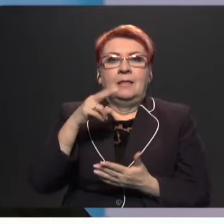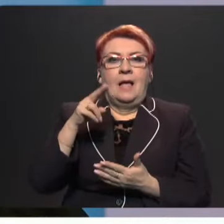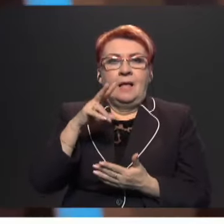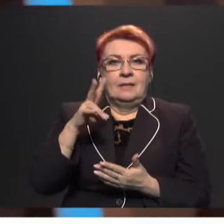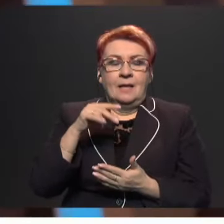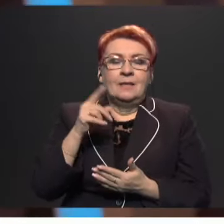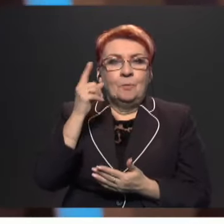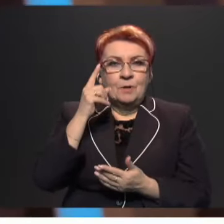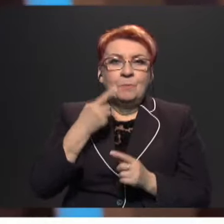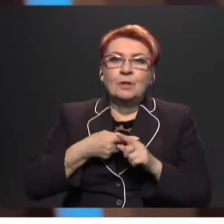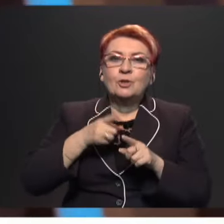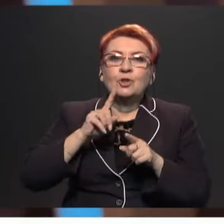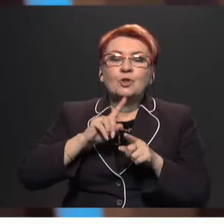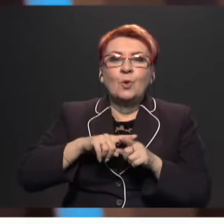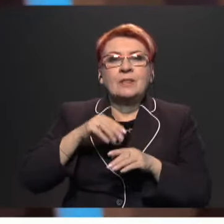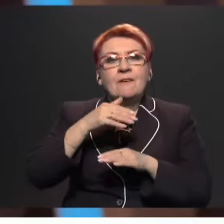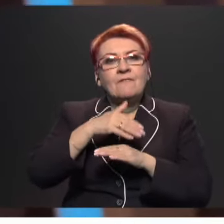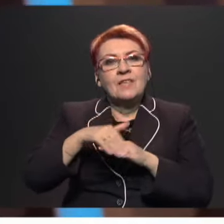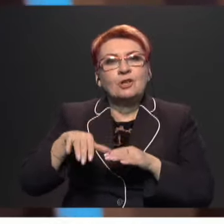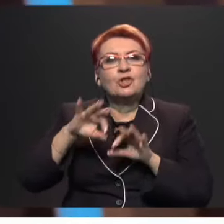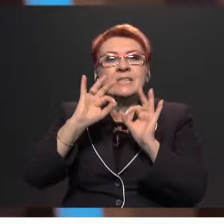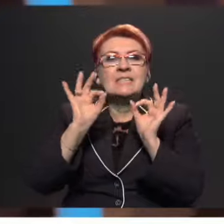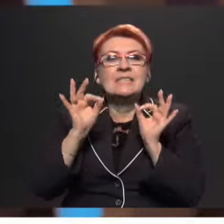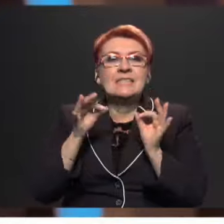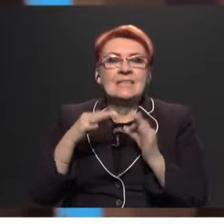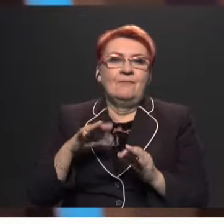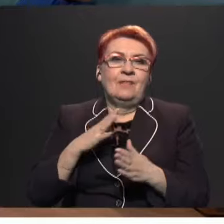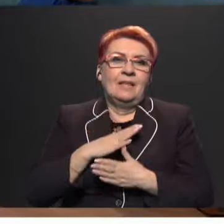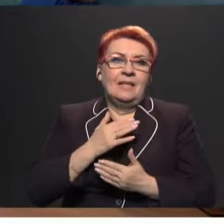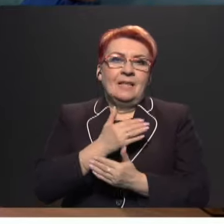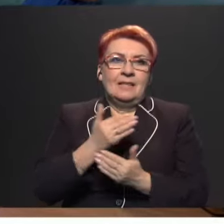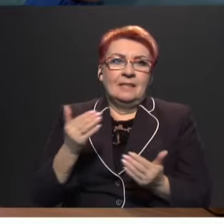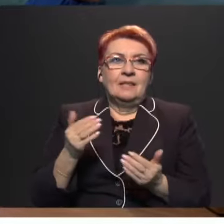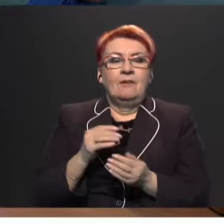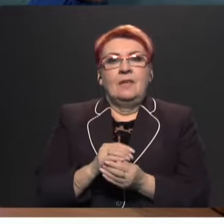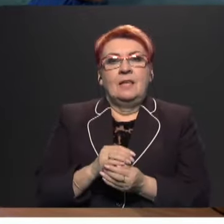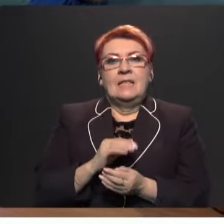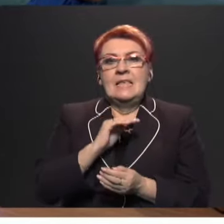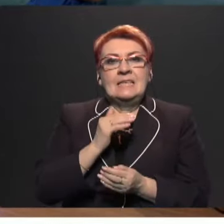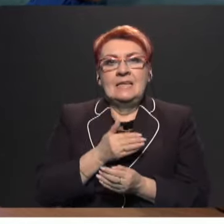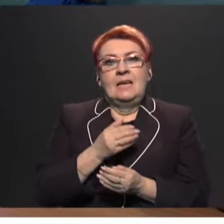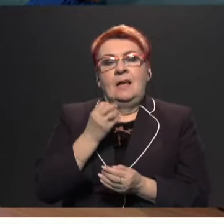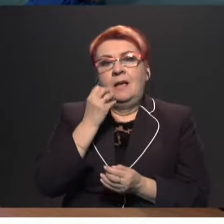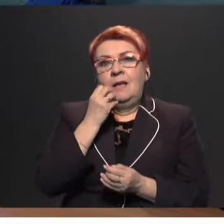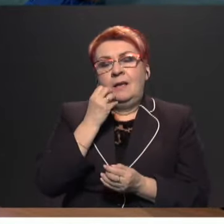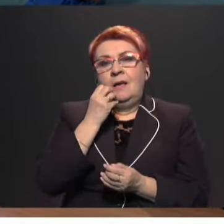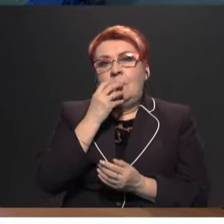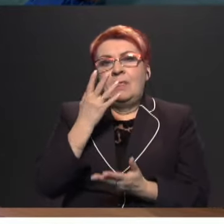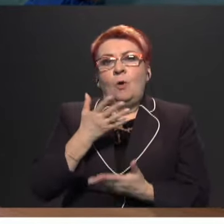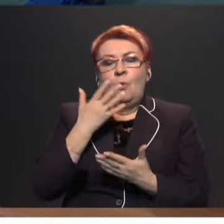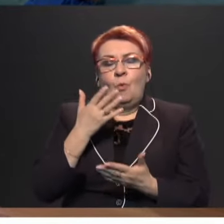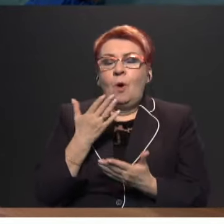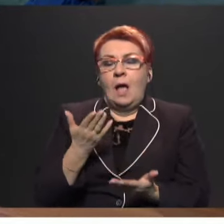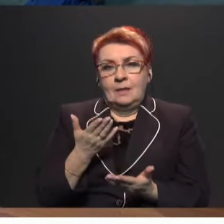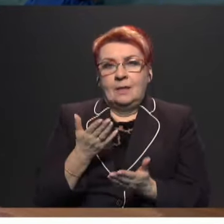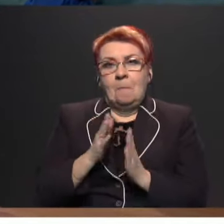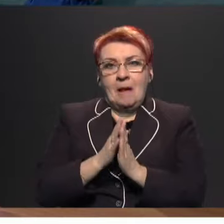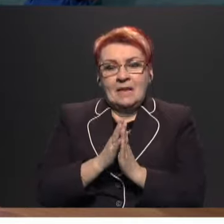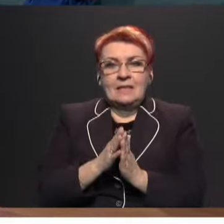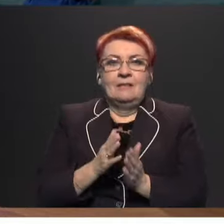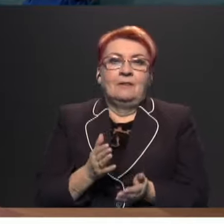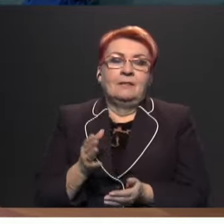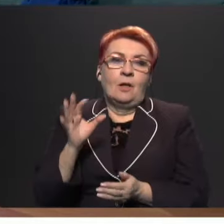бы понимаешь, что это внешний символ твоей не сильно-то благоуханной молитвы, ну, чтобы как бы твои там гаденькие молитвочки